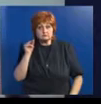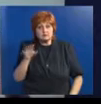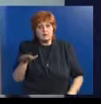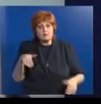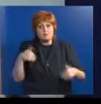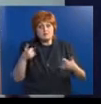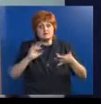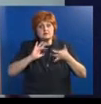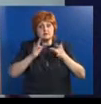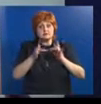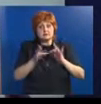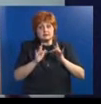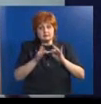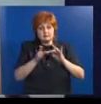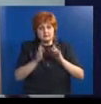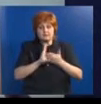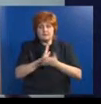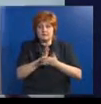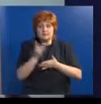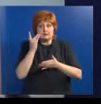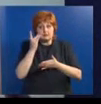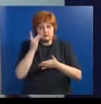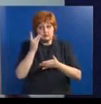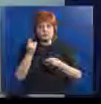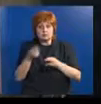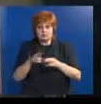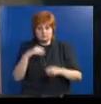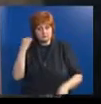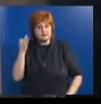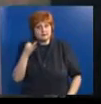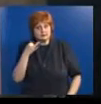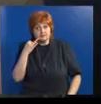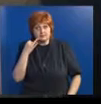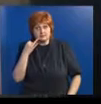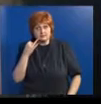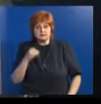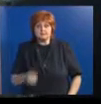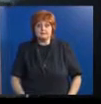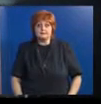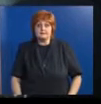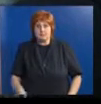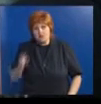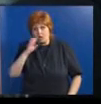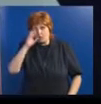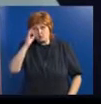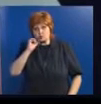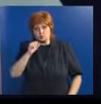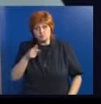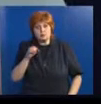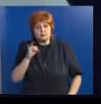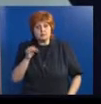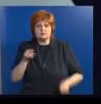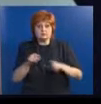пользоваться интернетом в тех направлениях, которые, наверное, особенно будут нужны. Может быть, это будет госуслуги, портал